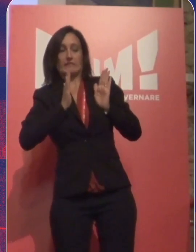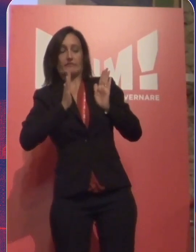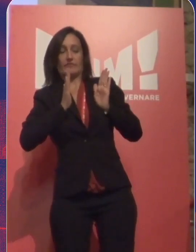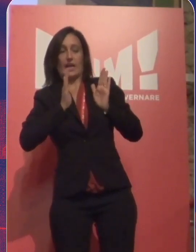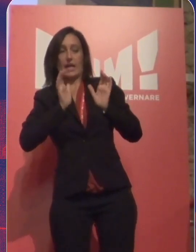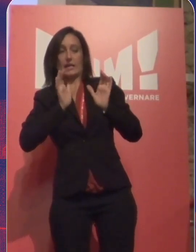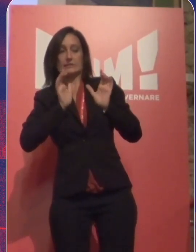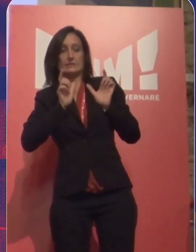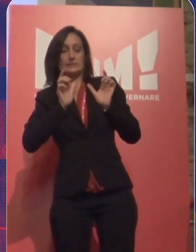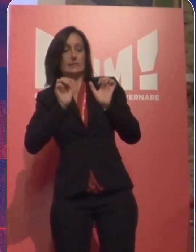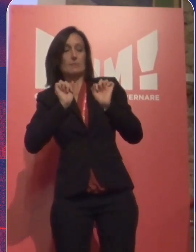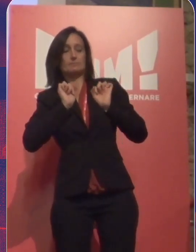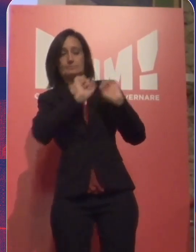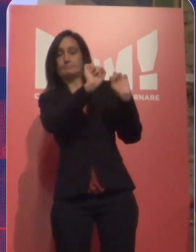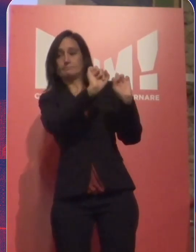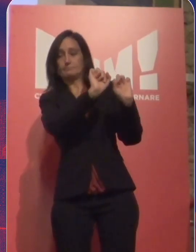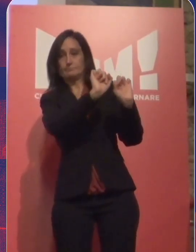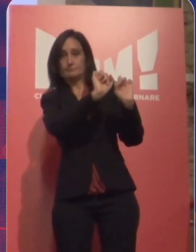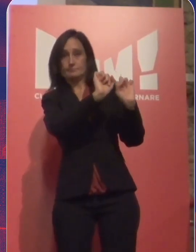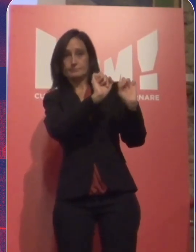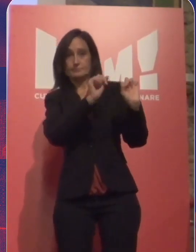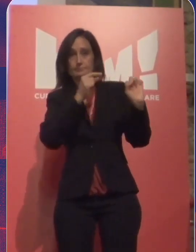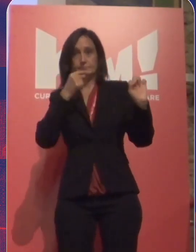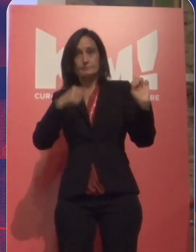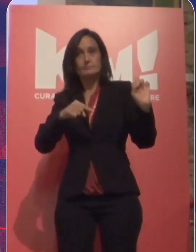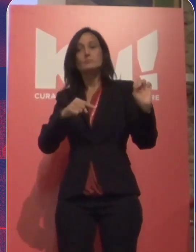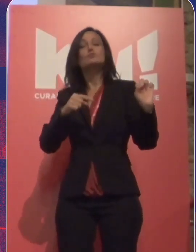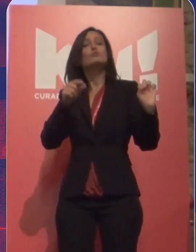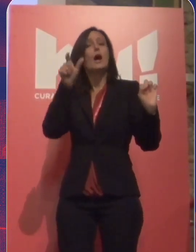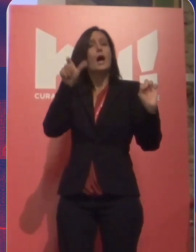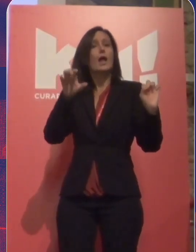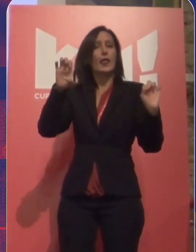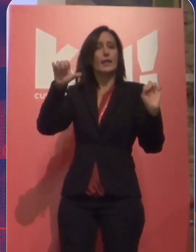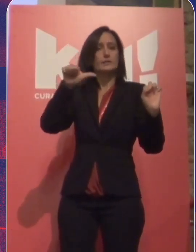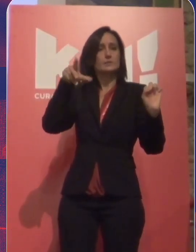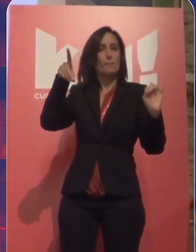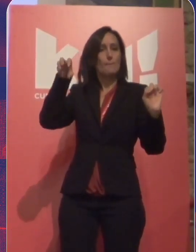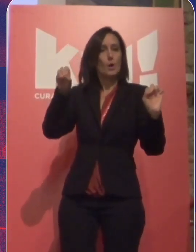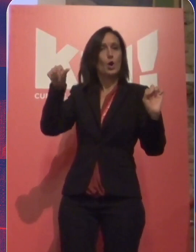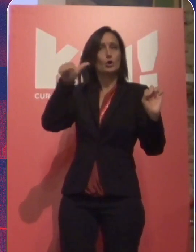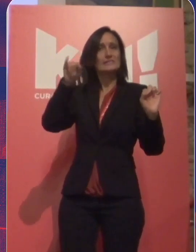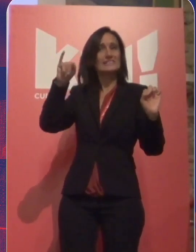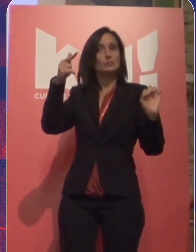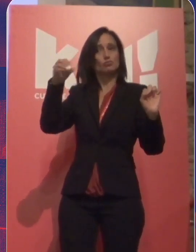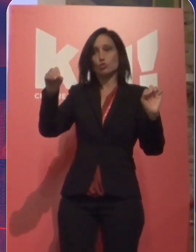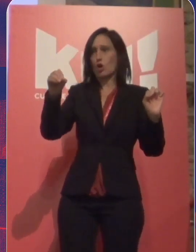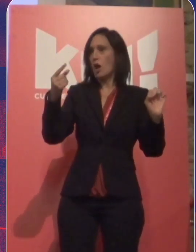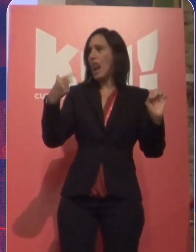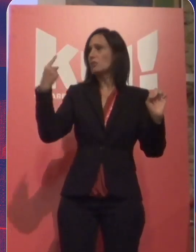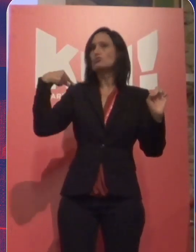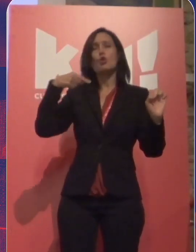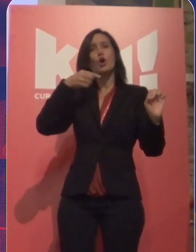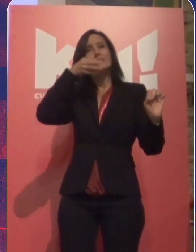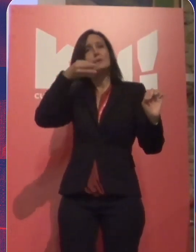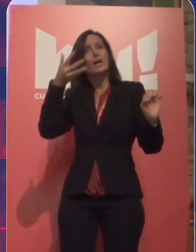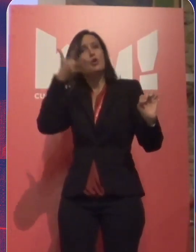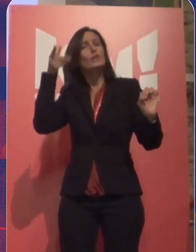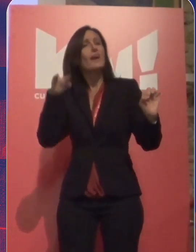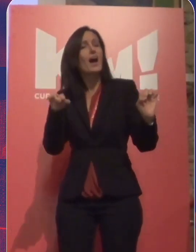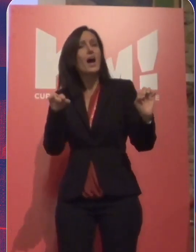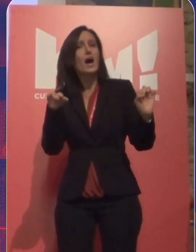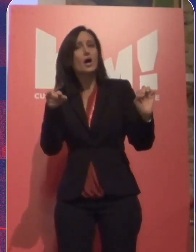così come esposito ci ha chiarito ancora l'altro giorno parlando di una inevitabile